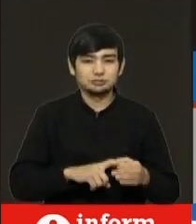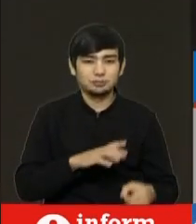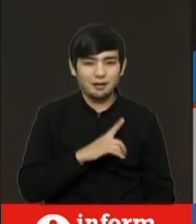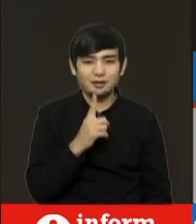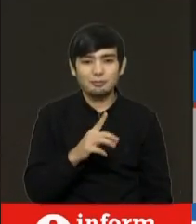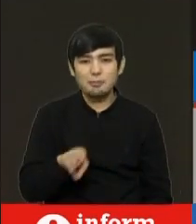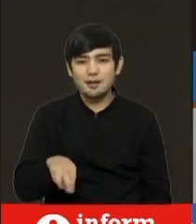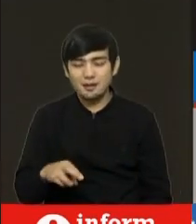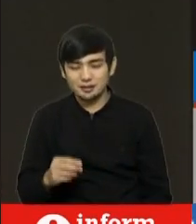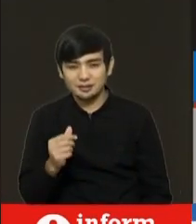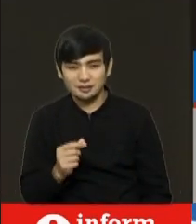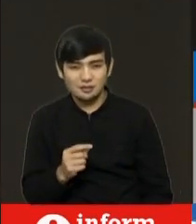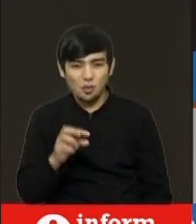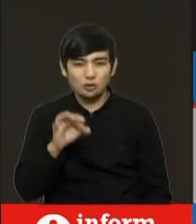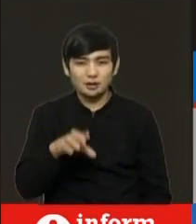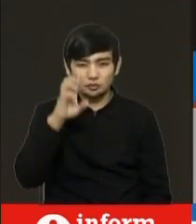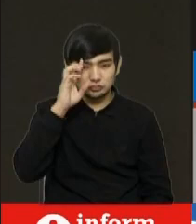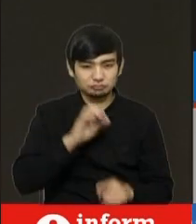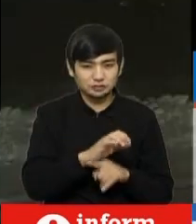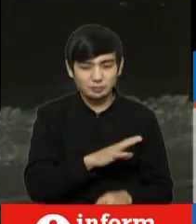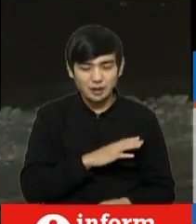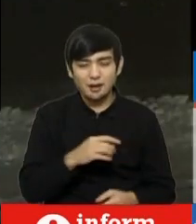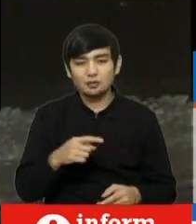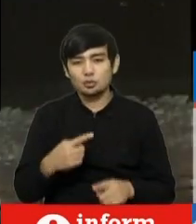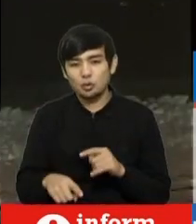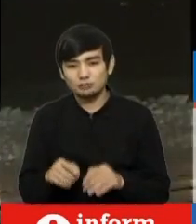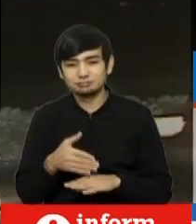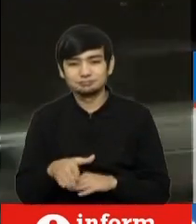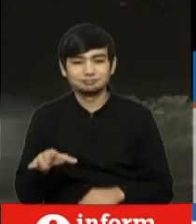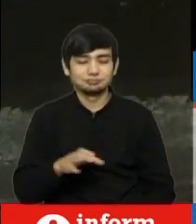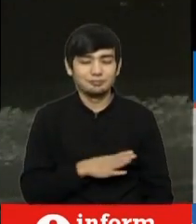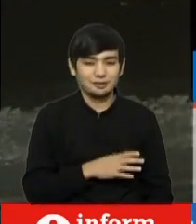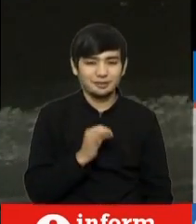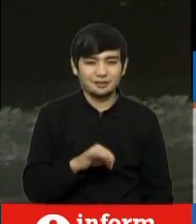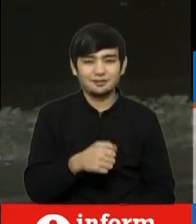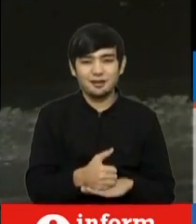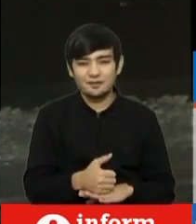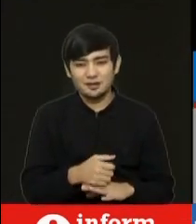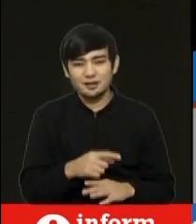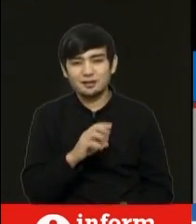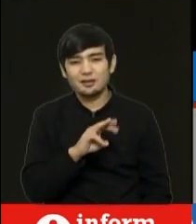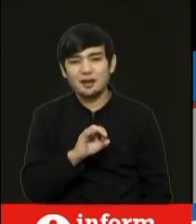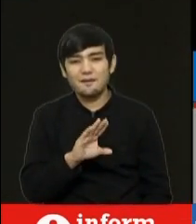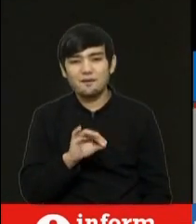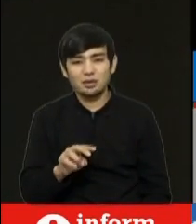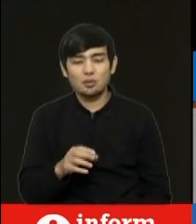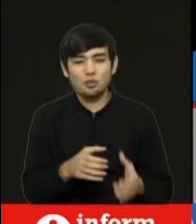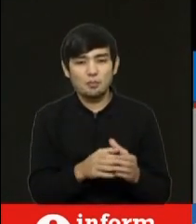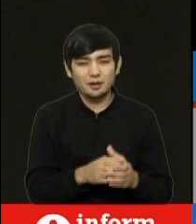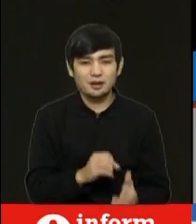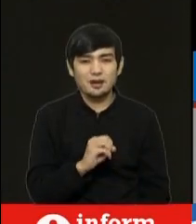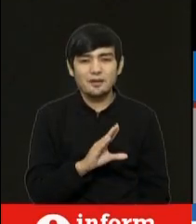миллиарда предусматривалось из бюджета, остальное – заемные средства. Генеральным подрядчиком является тайваньская компания Everlight